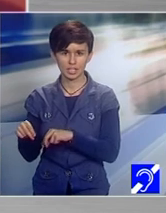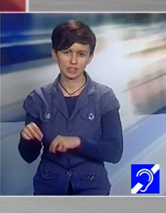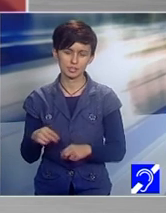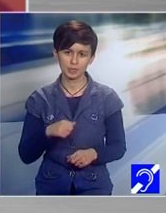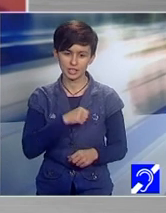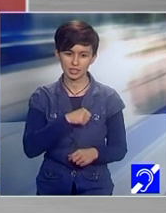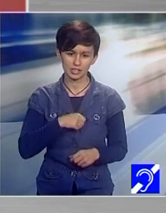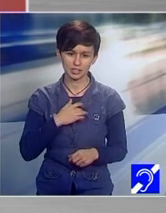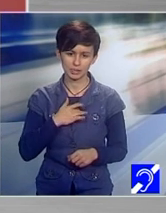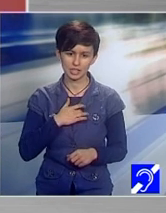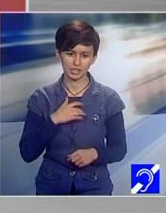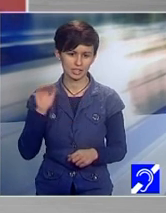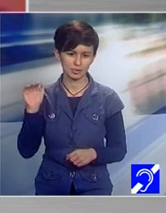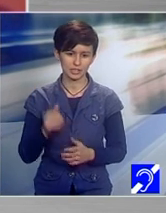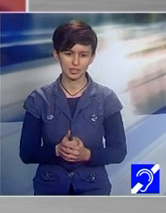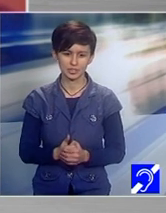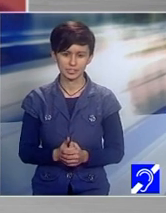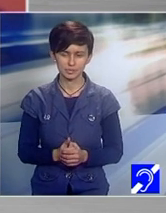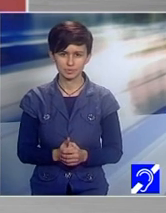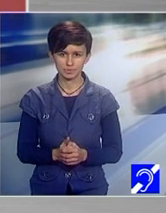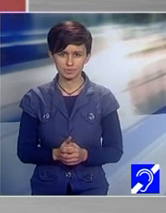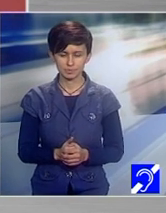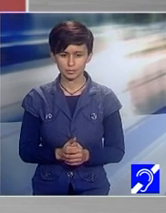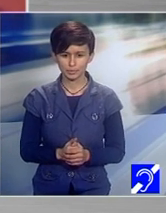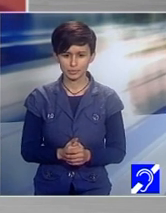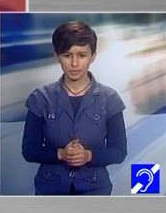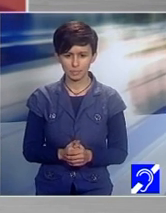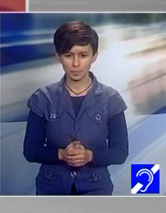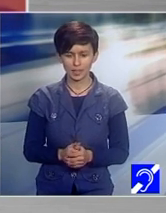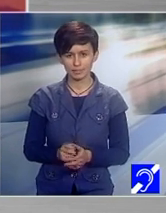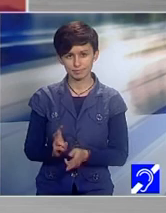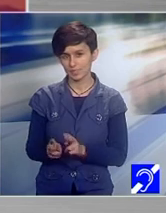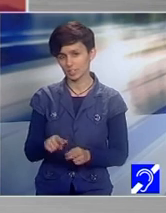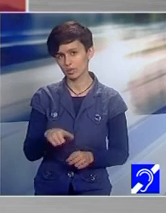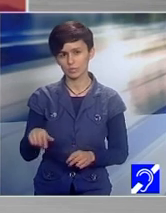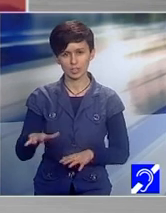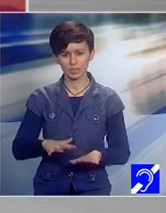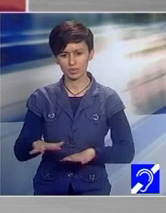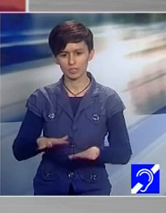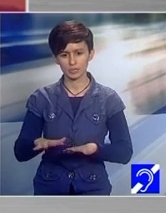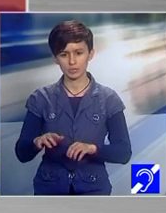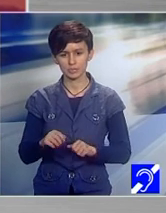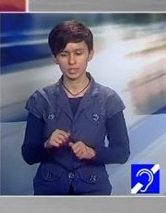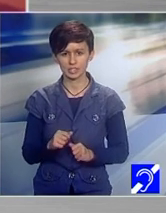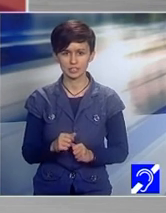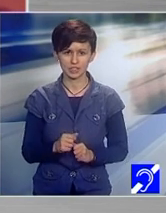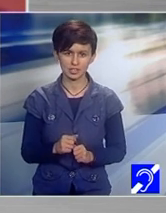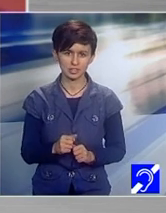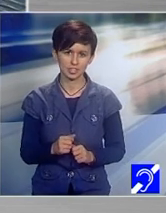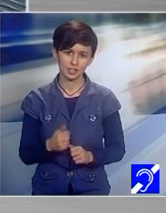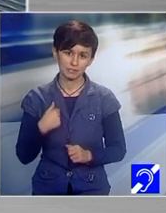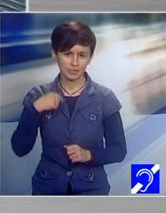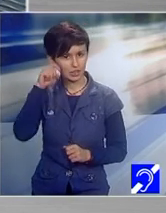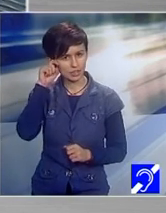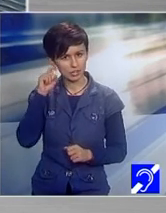Cum vă mișcați? Cât de departe suntem? La cum vă mișcați? Da, asta chiar e bună întrebarea. Într-un